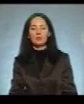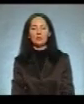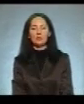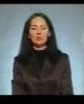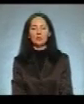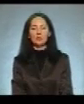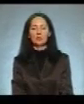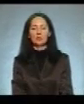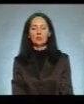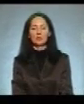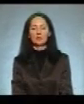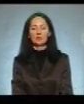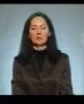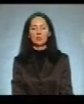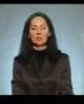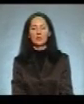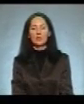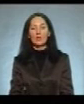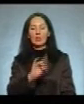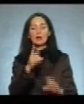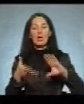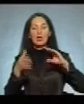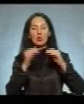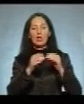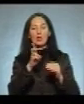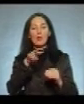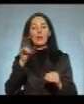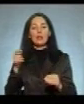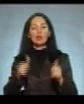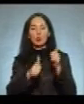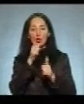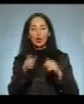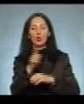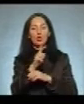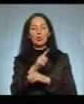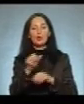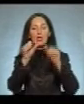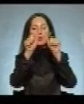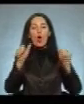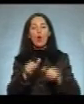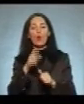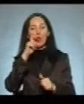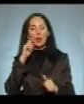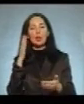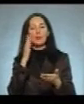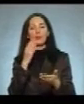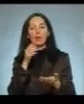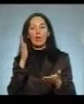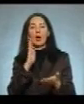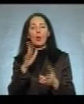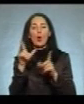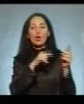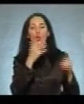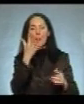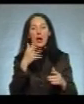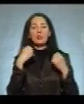новини. За результатами бліц-турніру Тернопільщини на Кубку України представлятимуть 5 спортсменів.